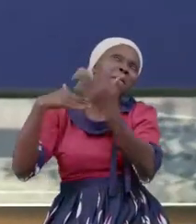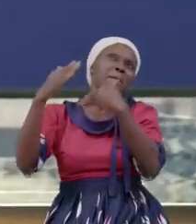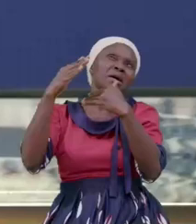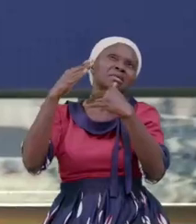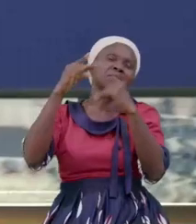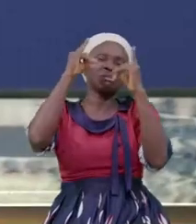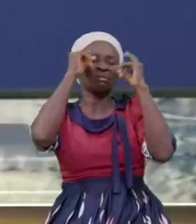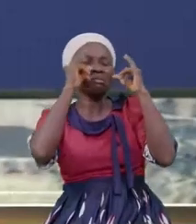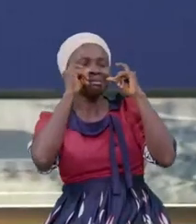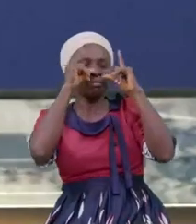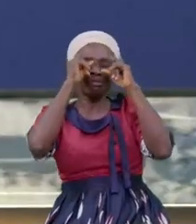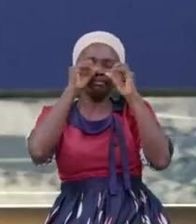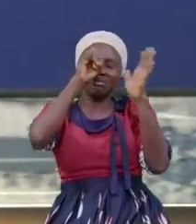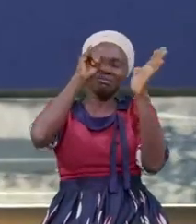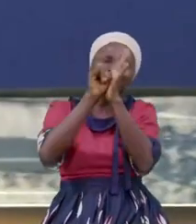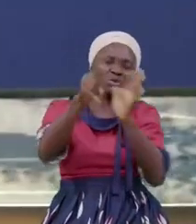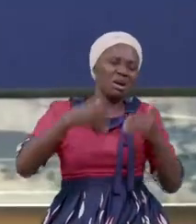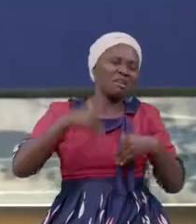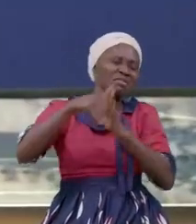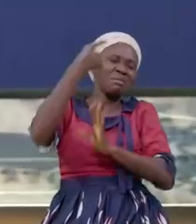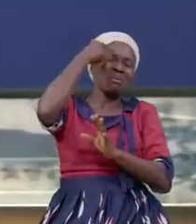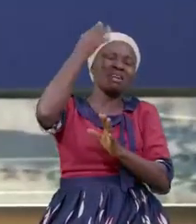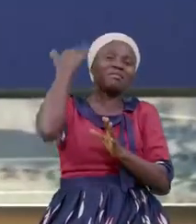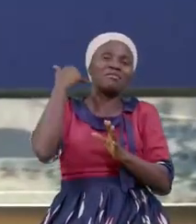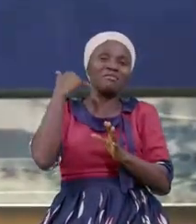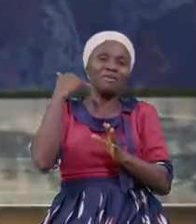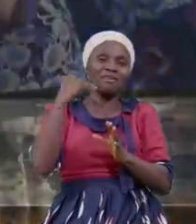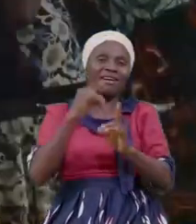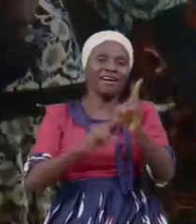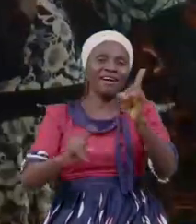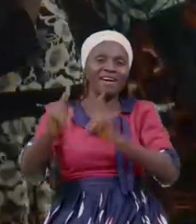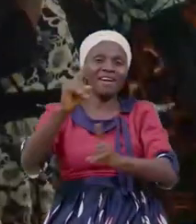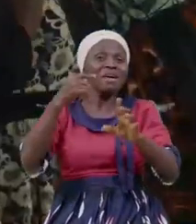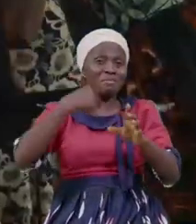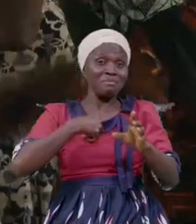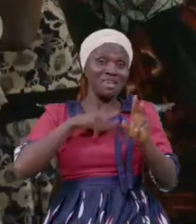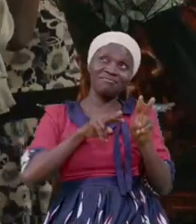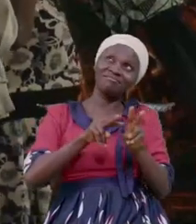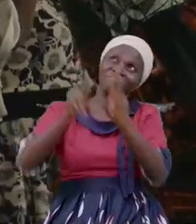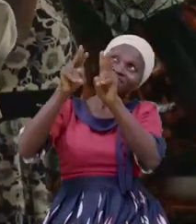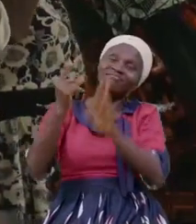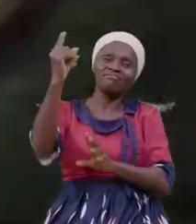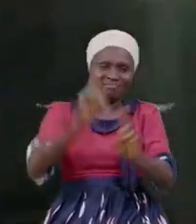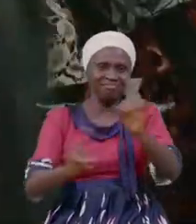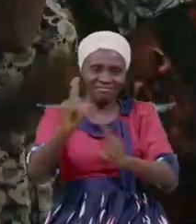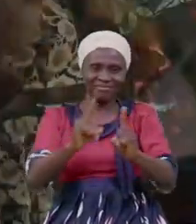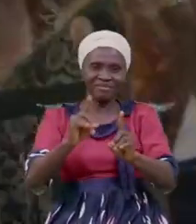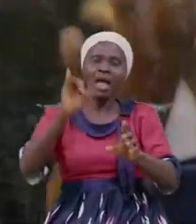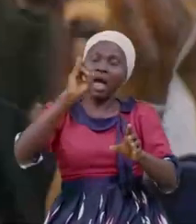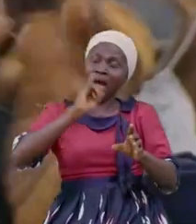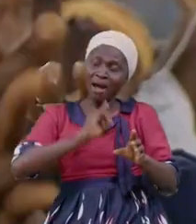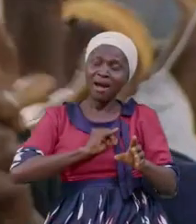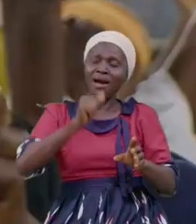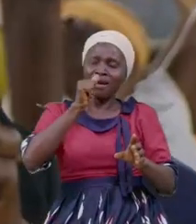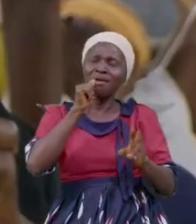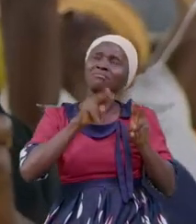cliché de du passé j'ai les regards vers le haut j'ai les regards vers le